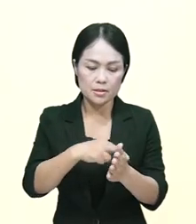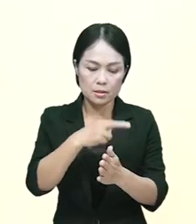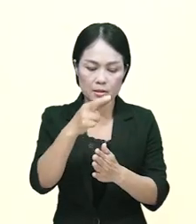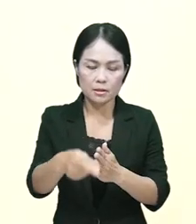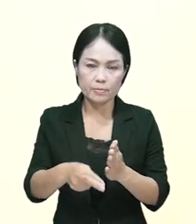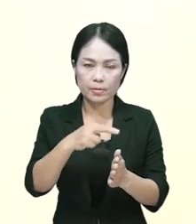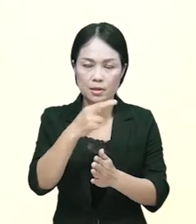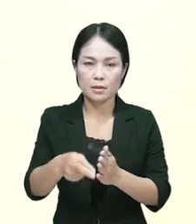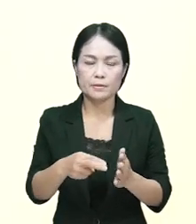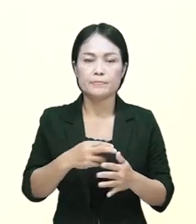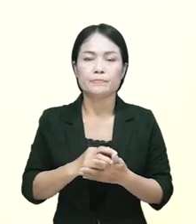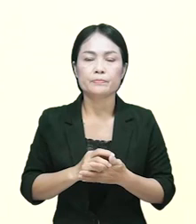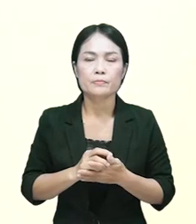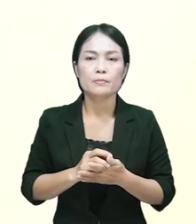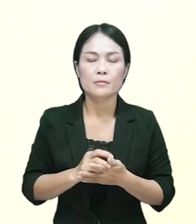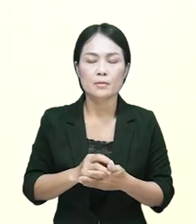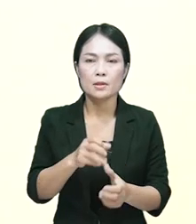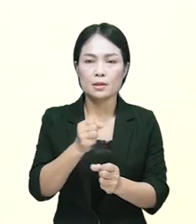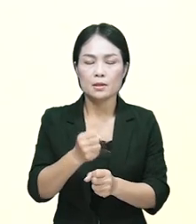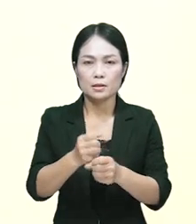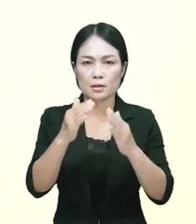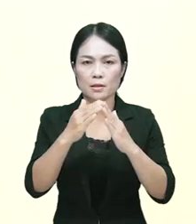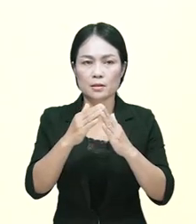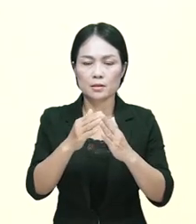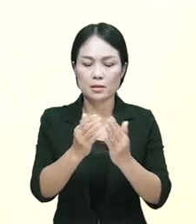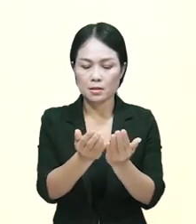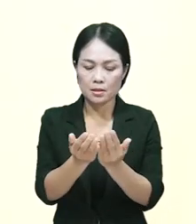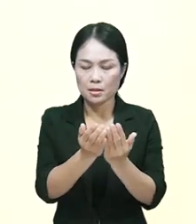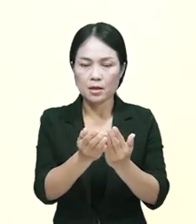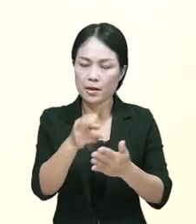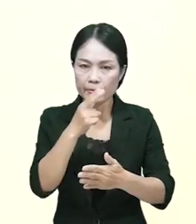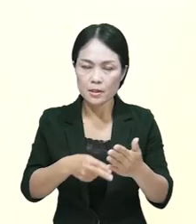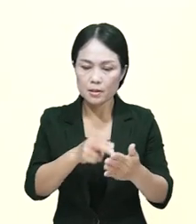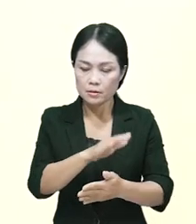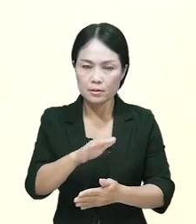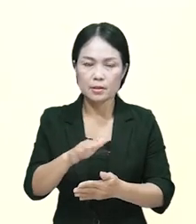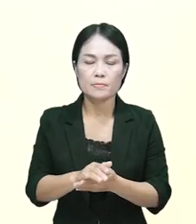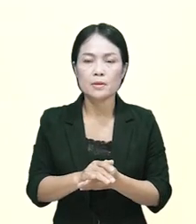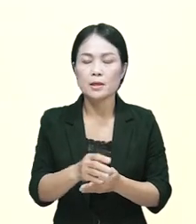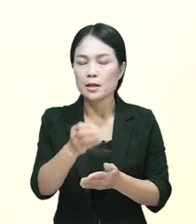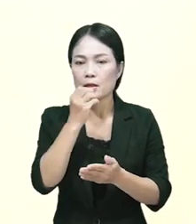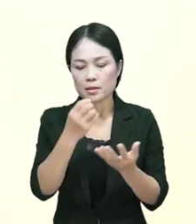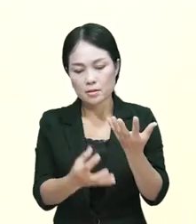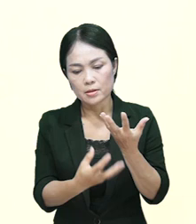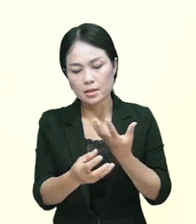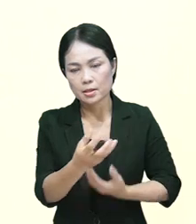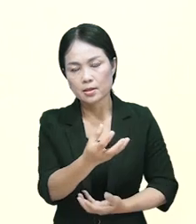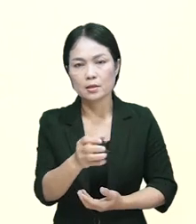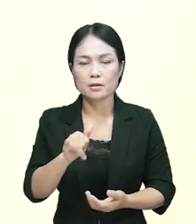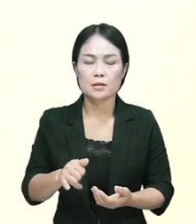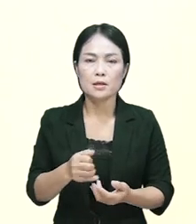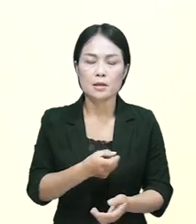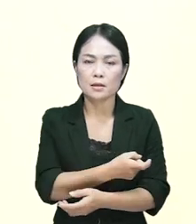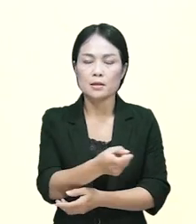ជាផលណាកូនណាចាហើយកិច្ចការផ្ទះមួយនេះគឺនៅក្នុងអត្តបទអំណានអំពីអីកូន ការញ៉ាំម្ហូបអាហារនៅភោជនីយ